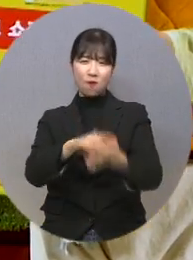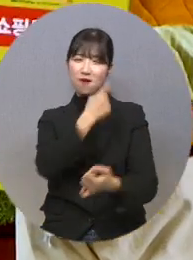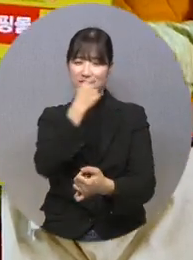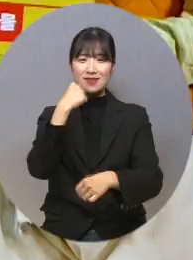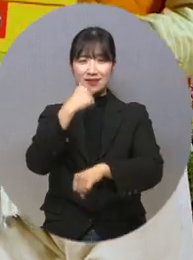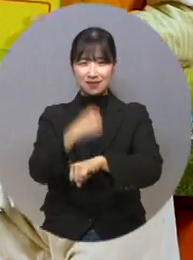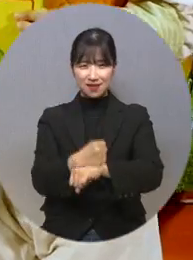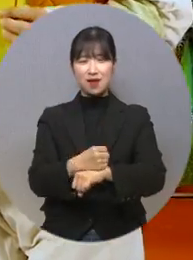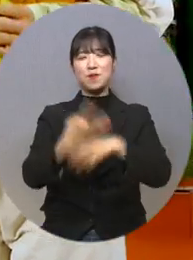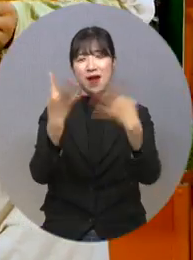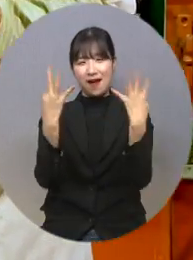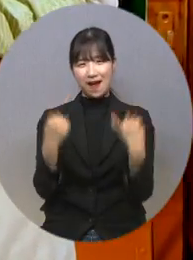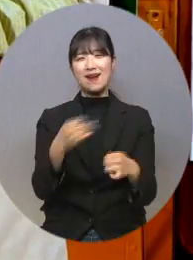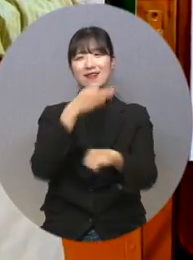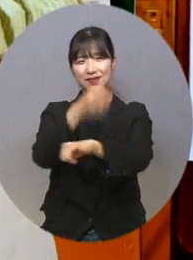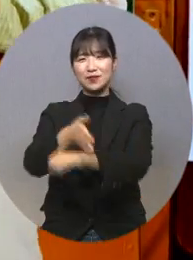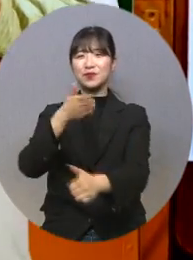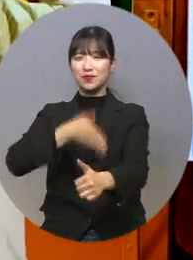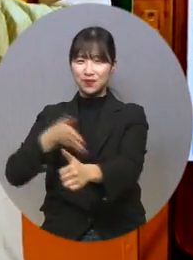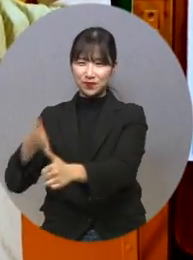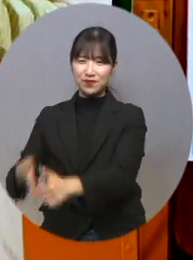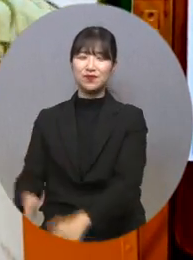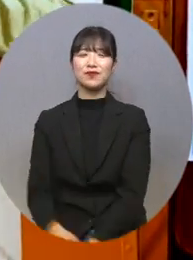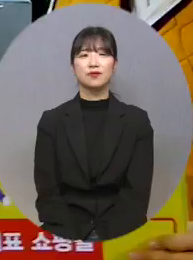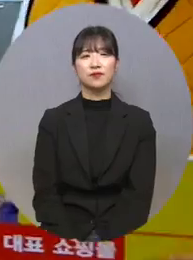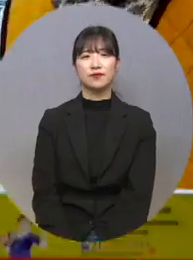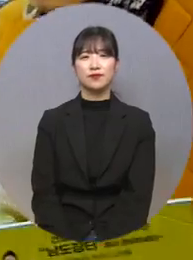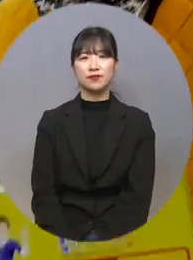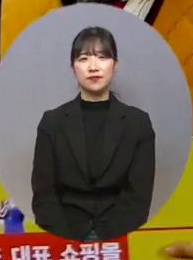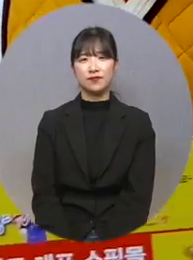남도장터 농산물 많이 이용해 주십시오.